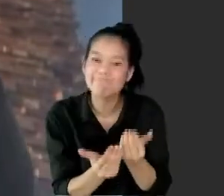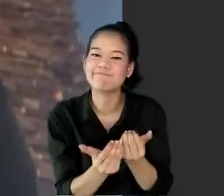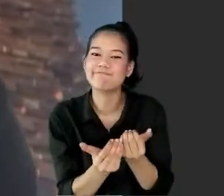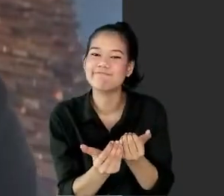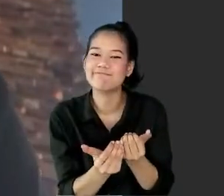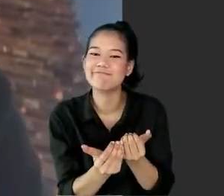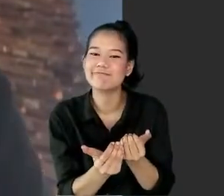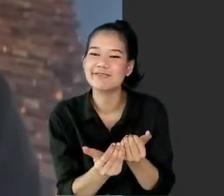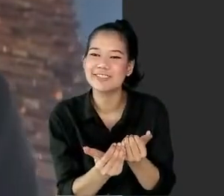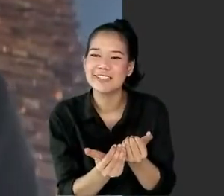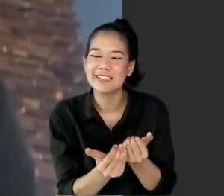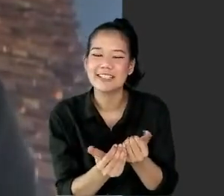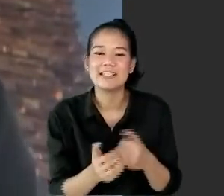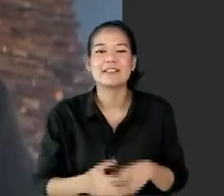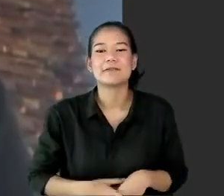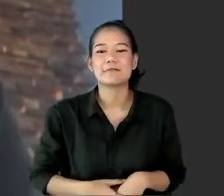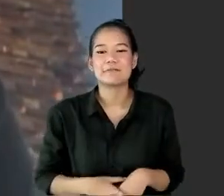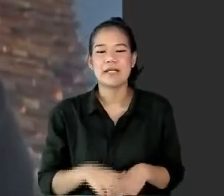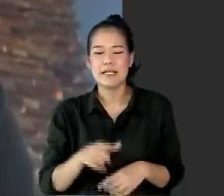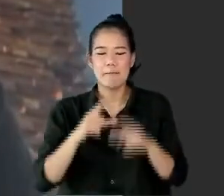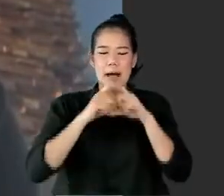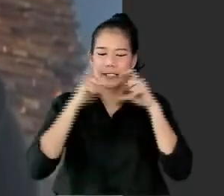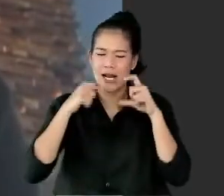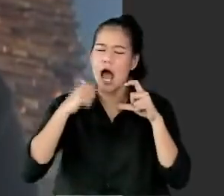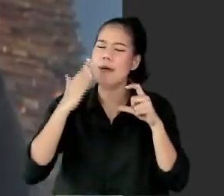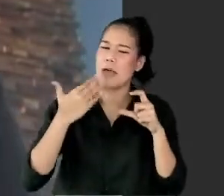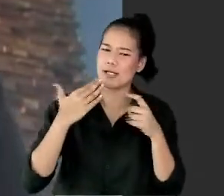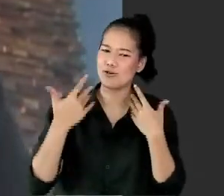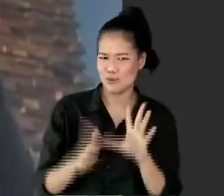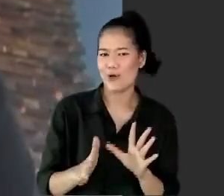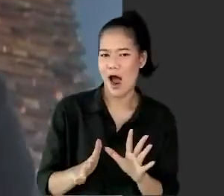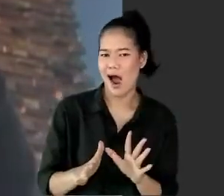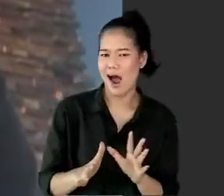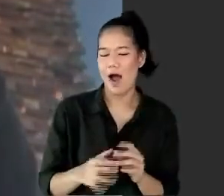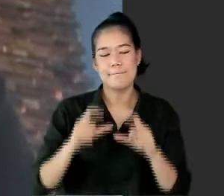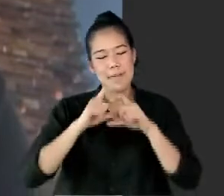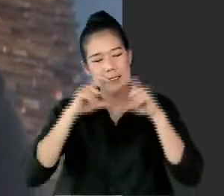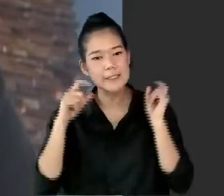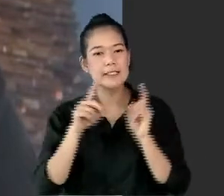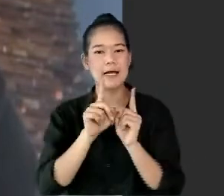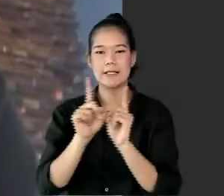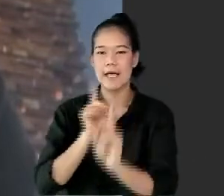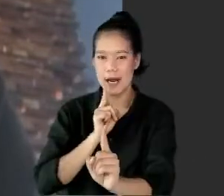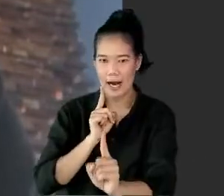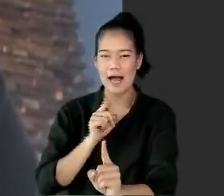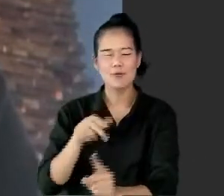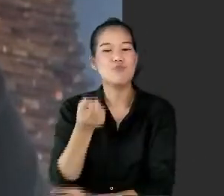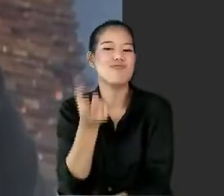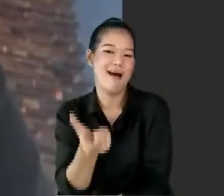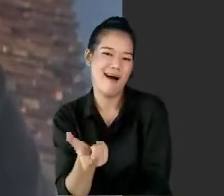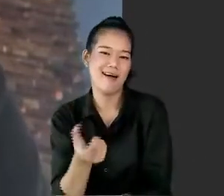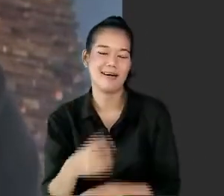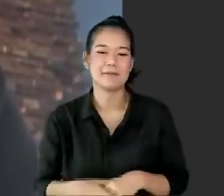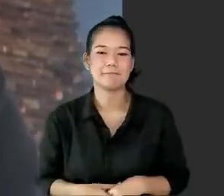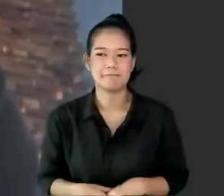ini bukan hal yang luar biasa gitu, maksudnya hal biasa aja, pakai masker, jaga jarak, hal yang simpel